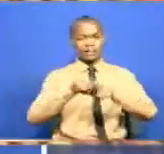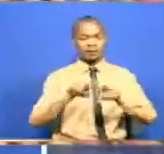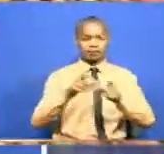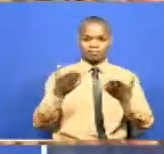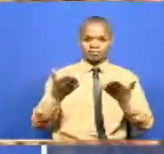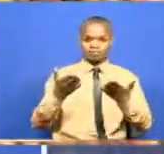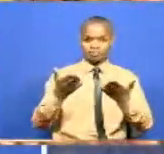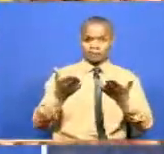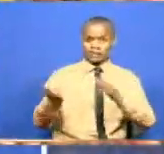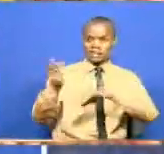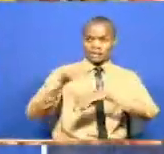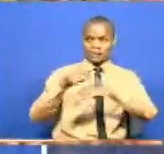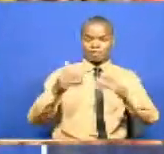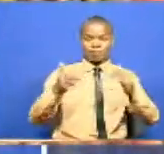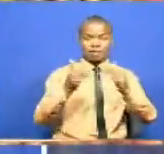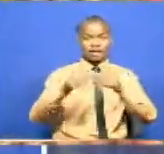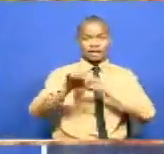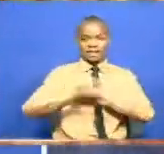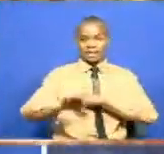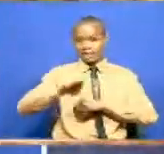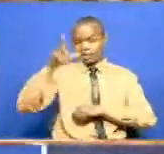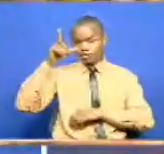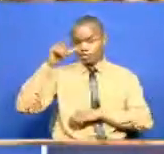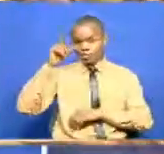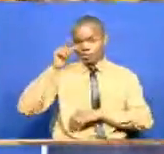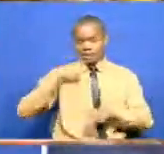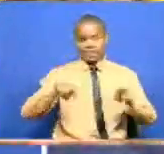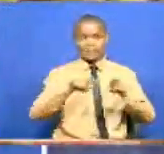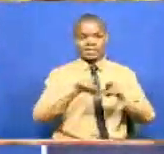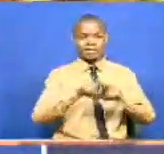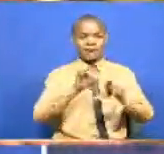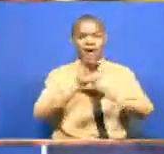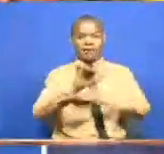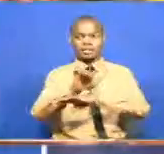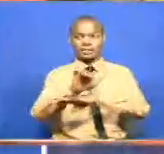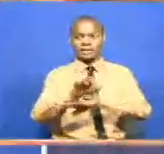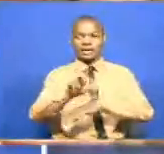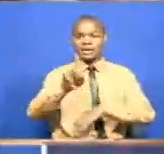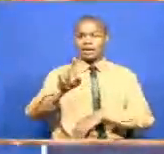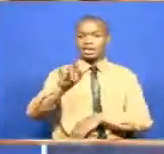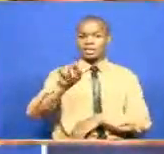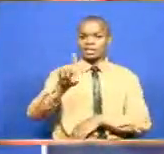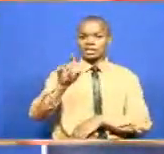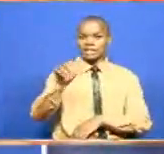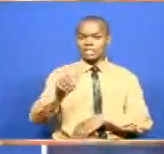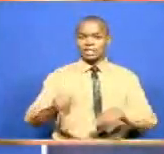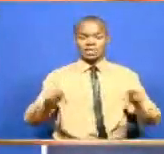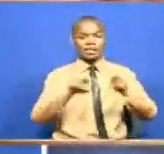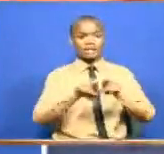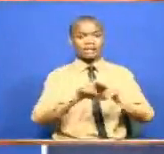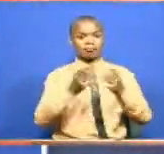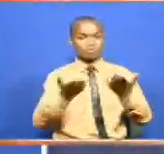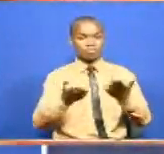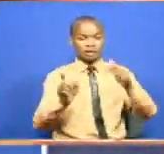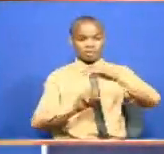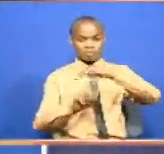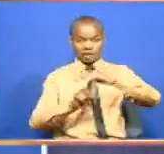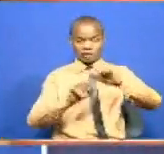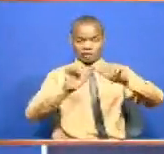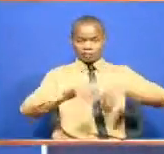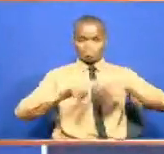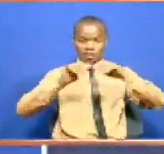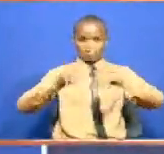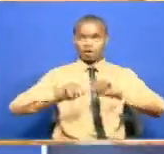kilimo wakati wa mkutano wao huko Mombasa lilitoa wito kwa wizara ya kilimo na pia halmashauri ya usimamizi wa masoko ya mtaji